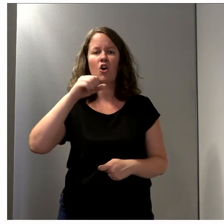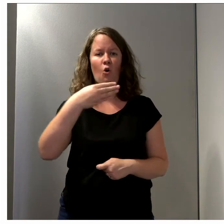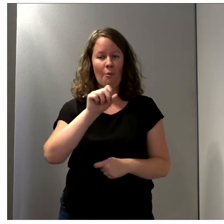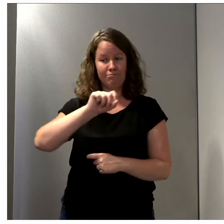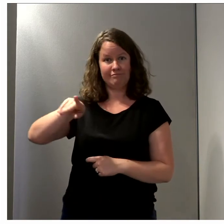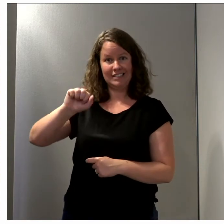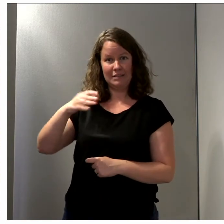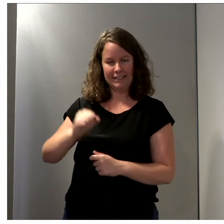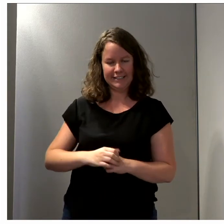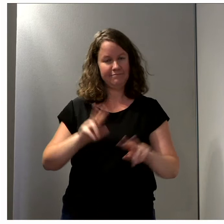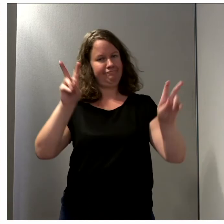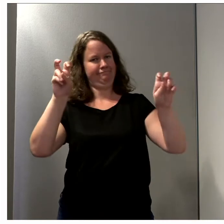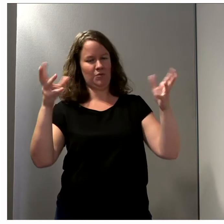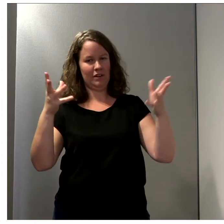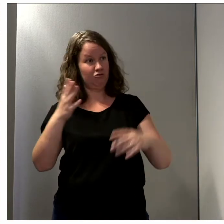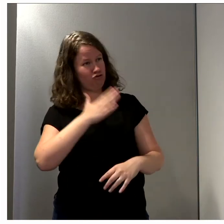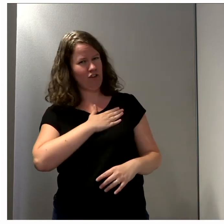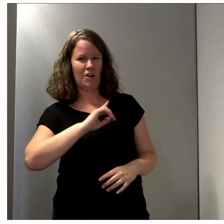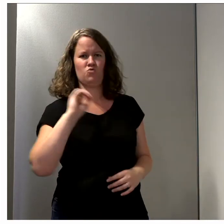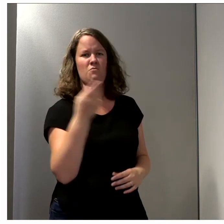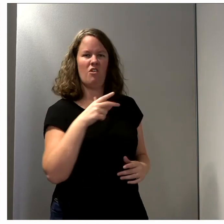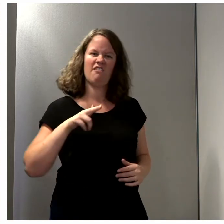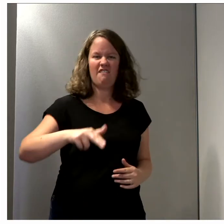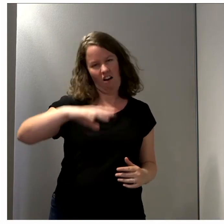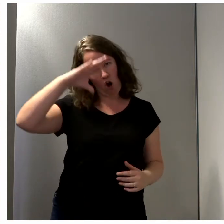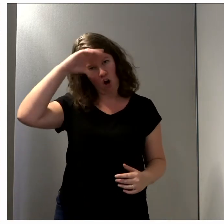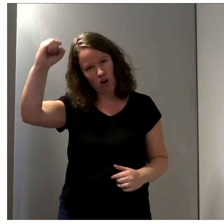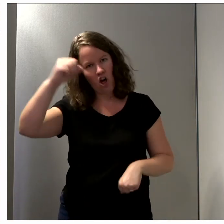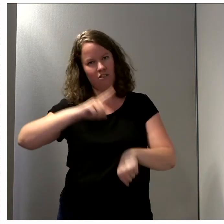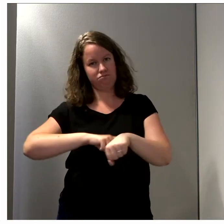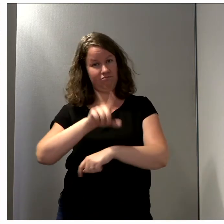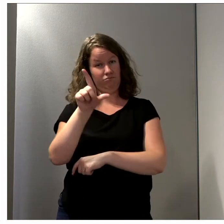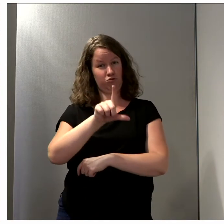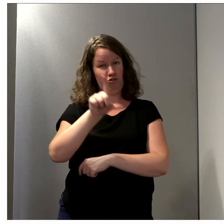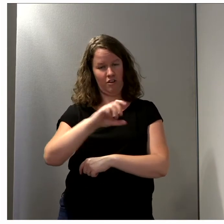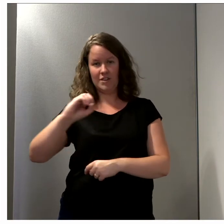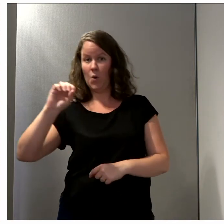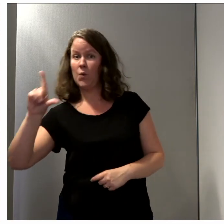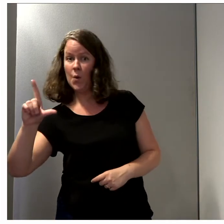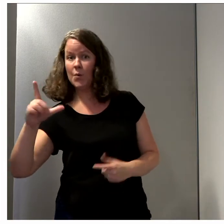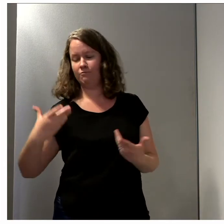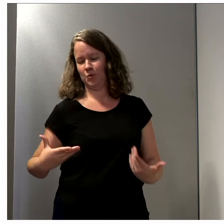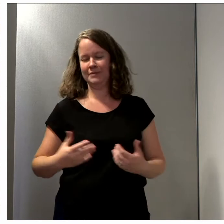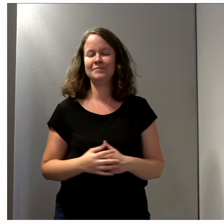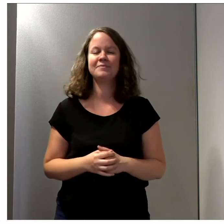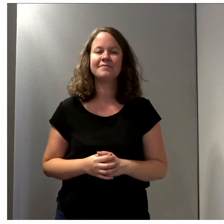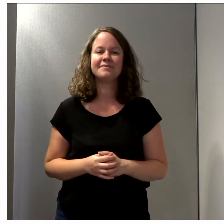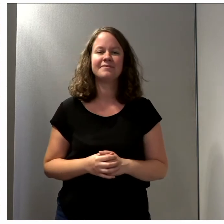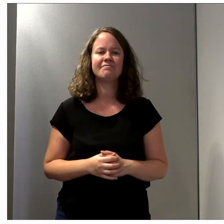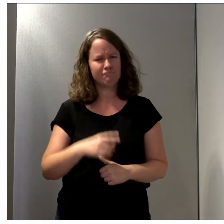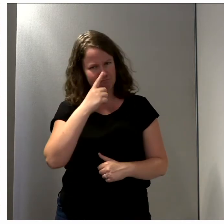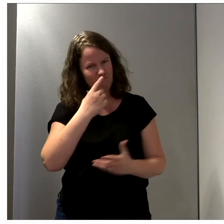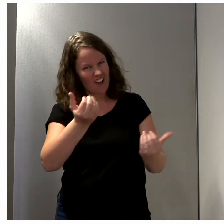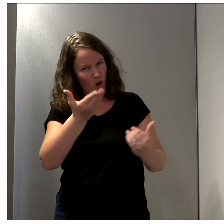leur envoie « Cher tout le monde, on va faire du rock'n'roll à 14h02 aujourd'hui, c'était tout à l'heure. Je